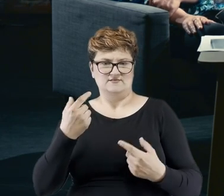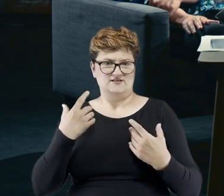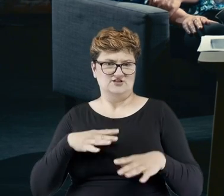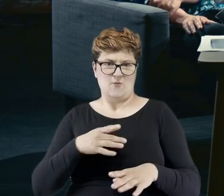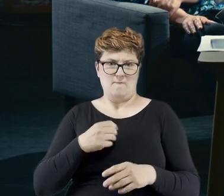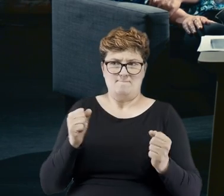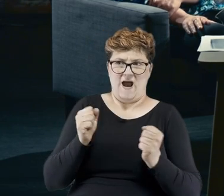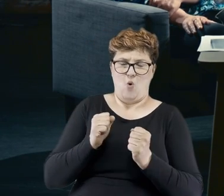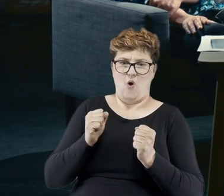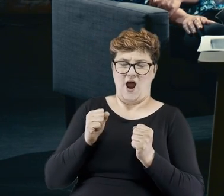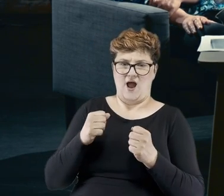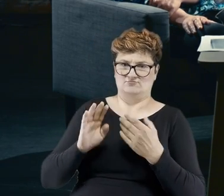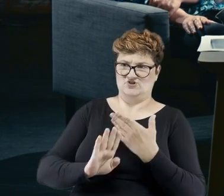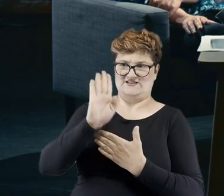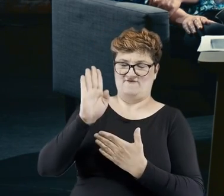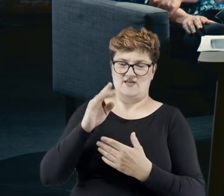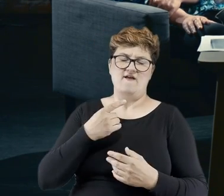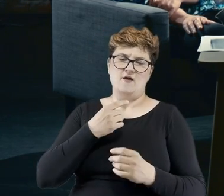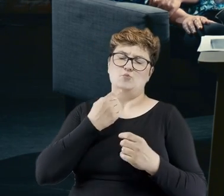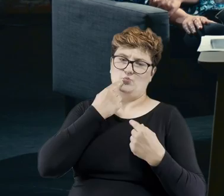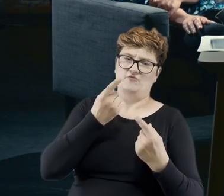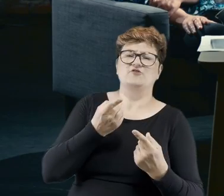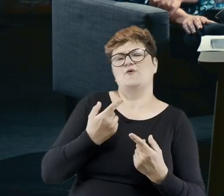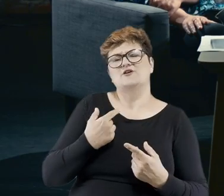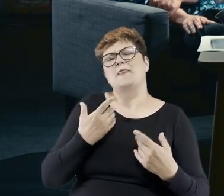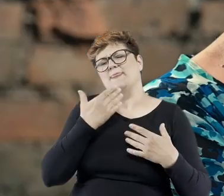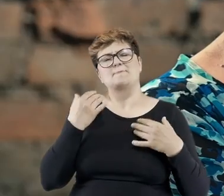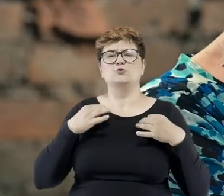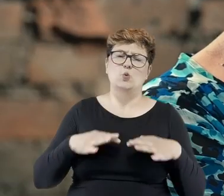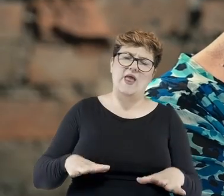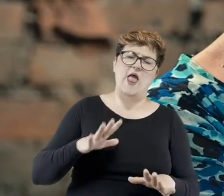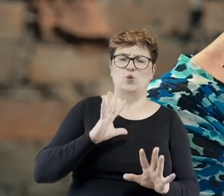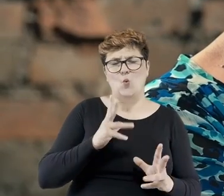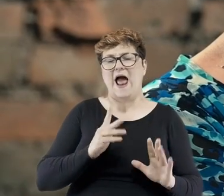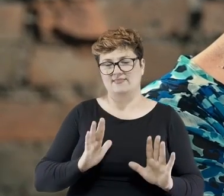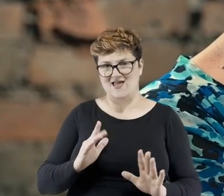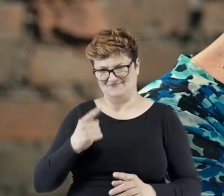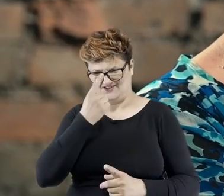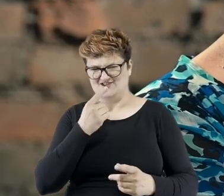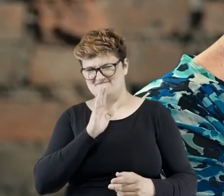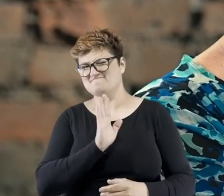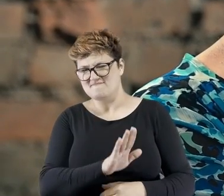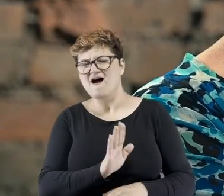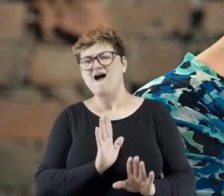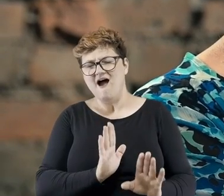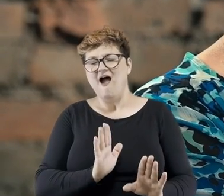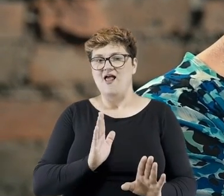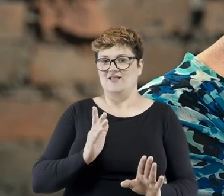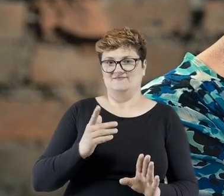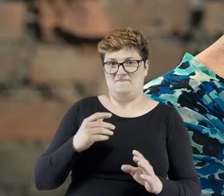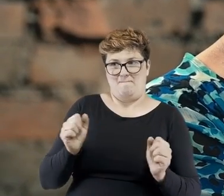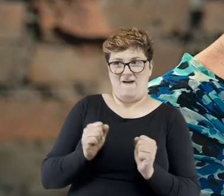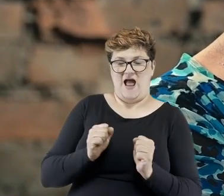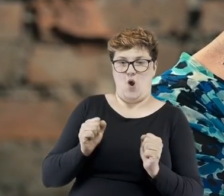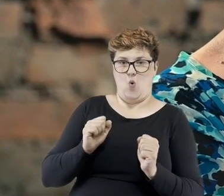się też bała zobaczyć te przedstawienia. Ona tłumaczyła, że nie pojedzie, bo nie ma ładnej sukienki, ale myślę, że ładna sukienka by się znalazła. Ale